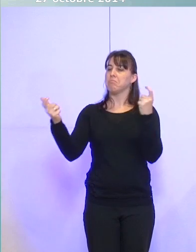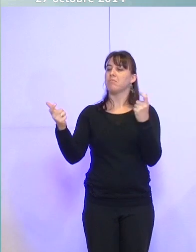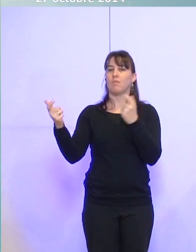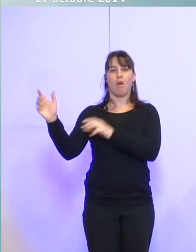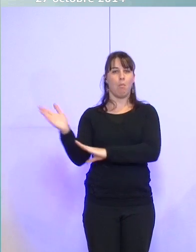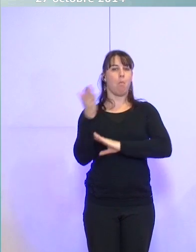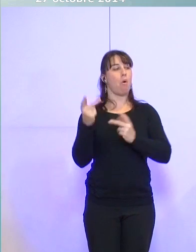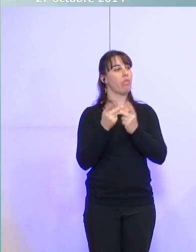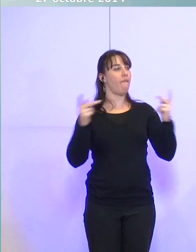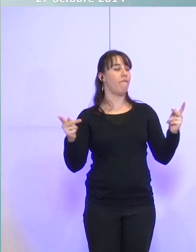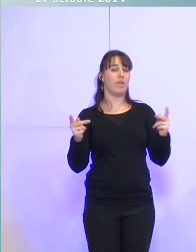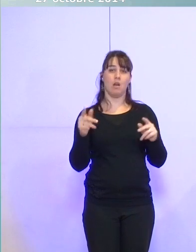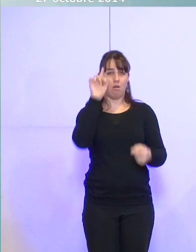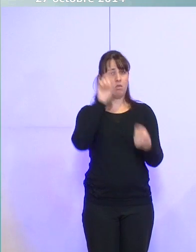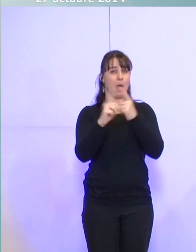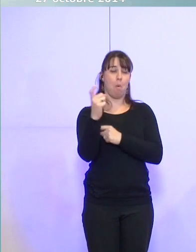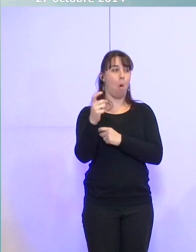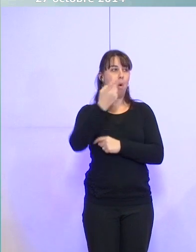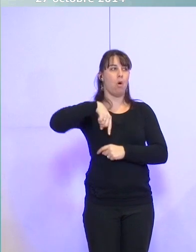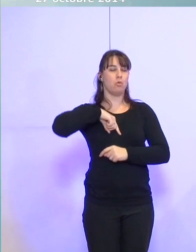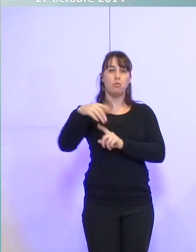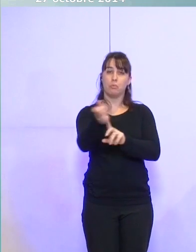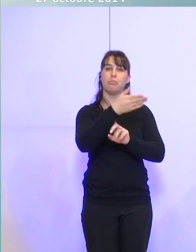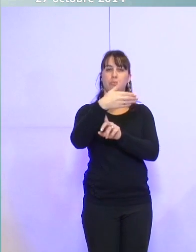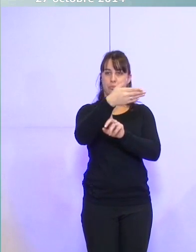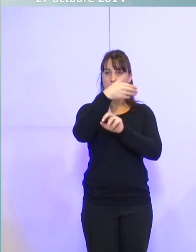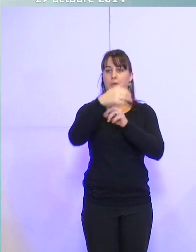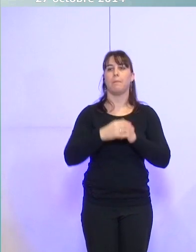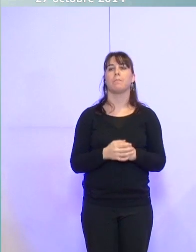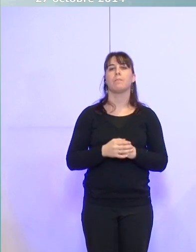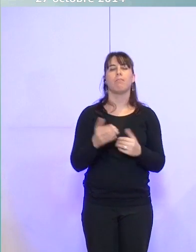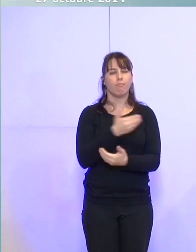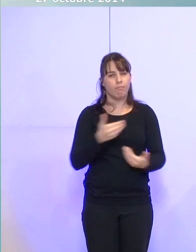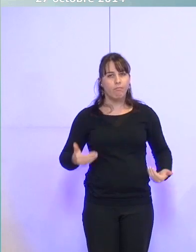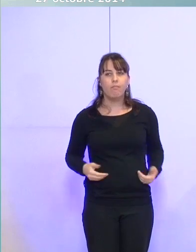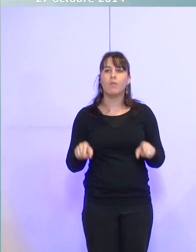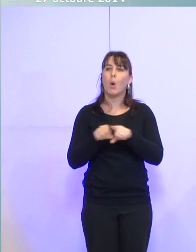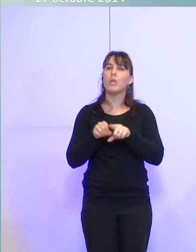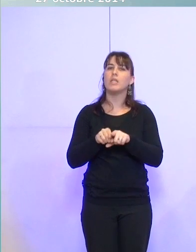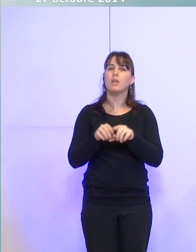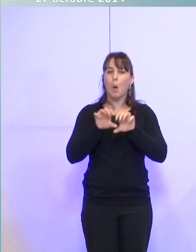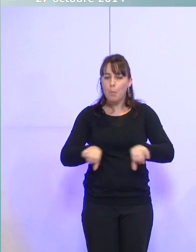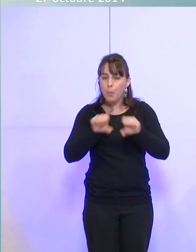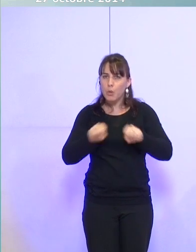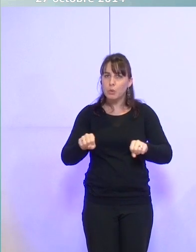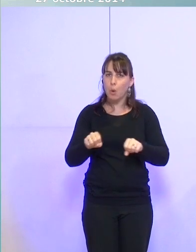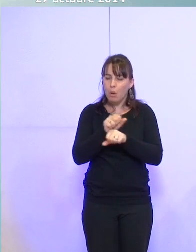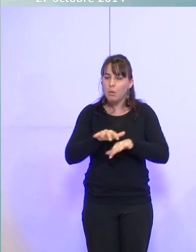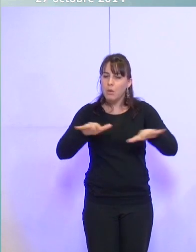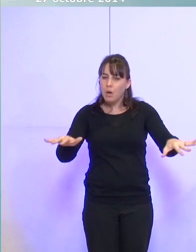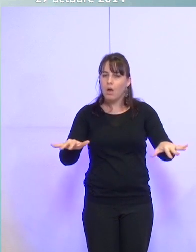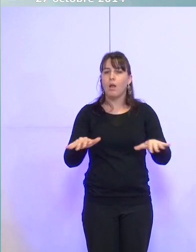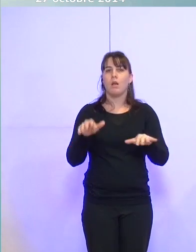un acteur reconnu dans le monde de l'eau. Pour terminer, ajoutons que le potentiel de production disponible de la Régie reste abondant sur le